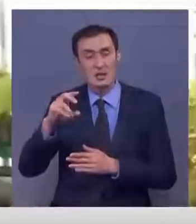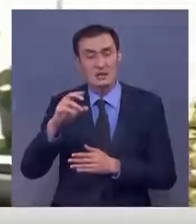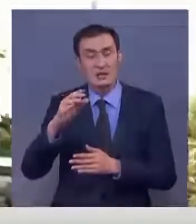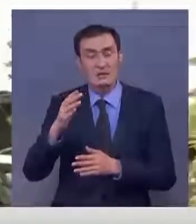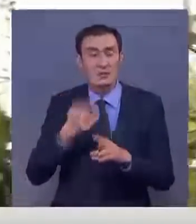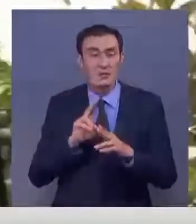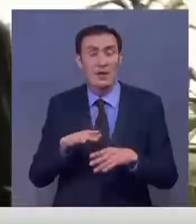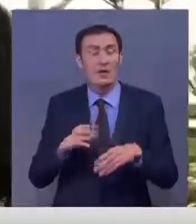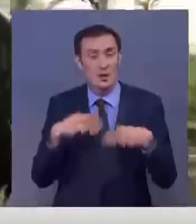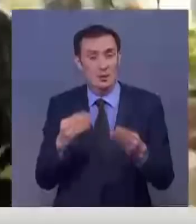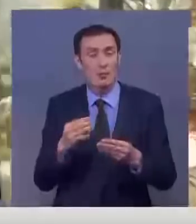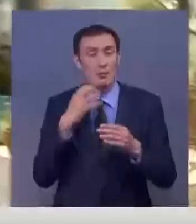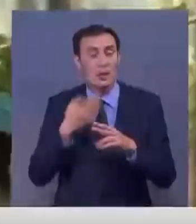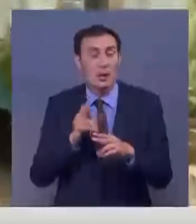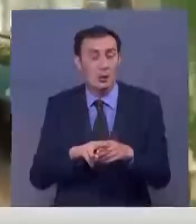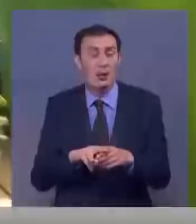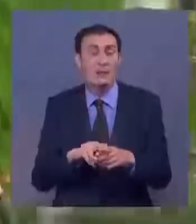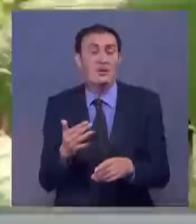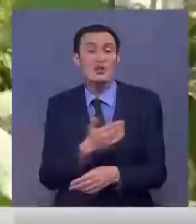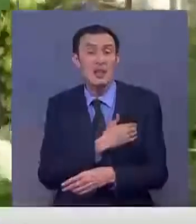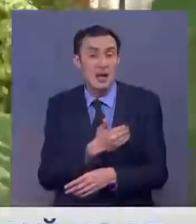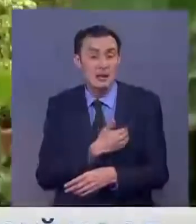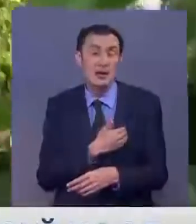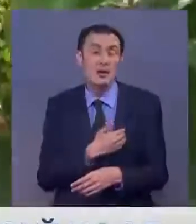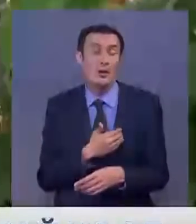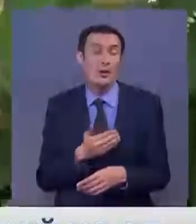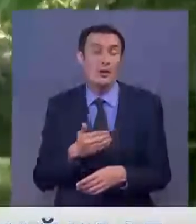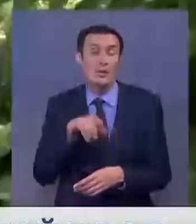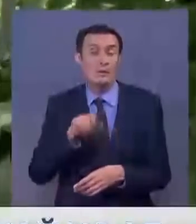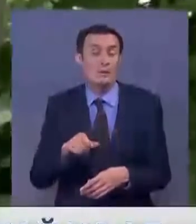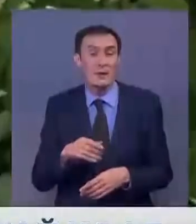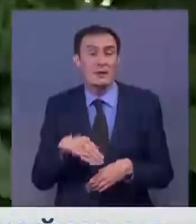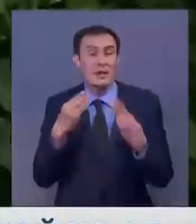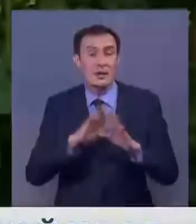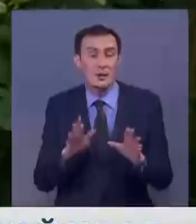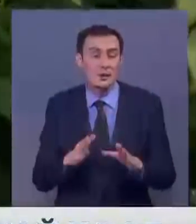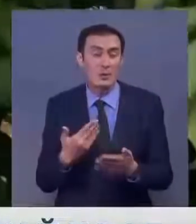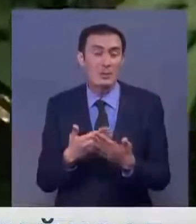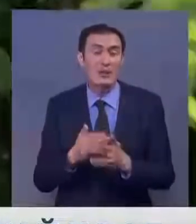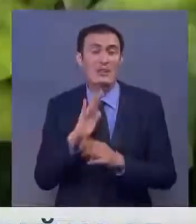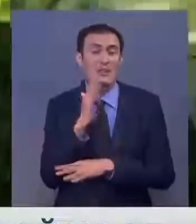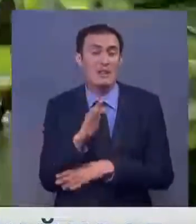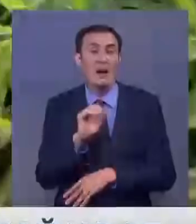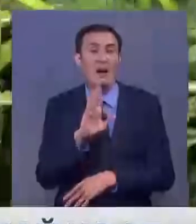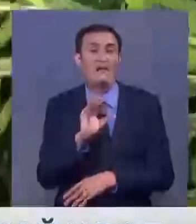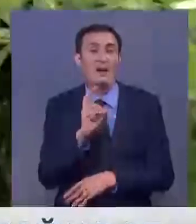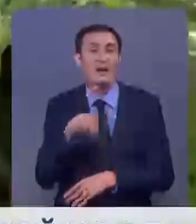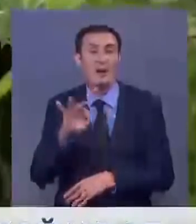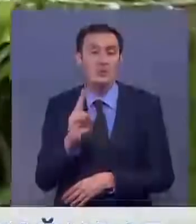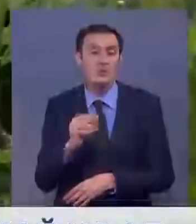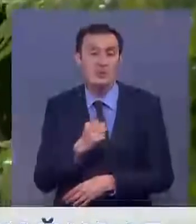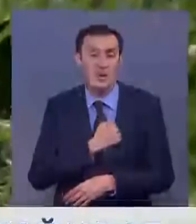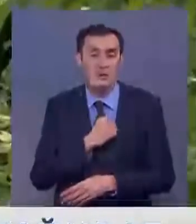них дают плоды. Но есть и такие, которые при всем желании юных натуралистов не плодоносят. Например, дерево авокадо. К